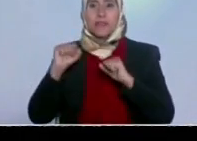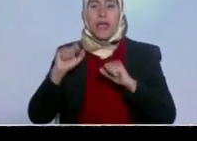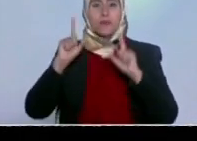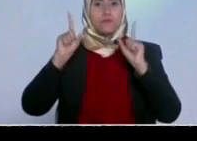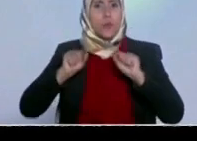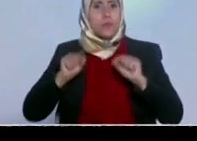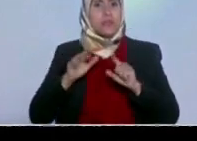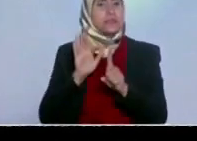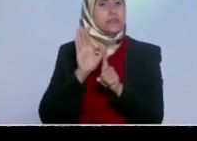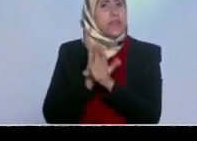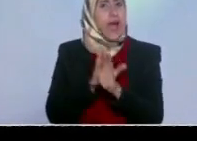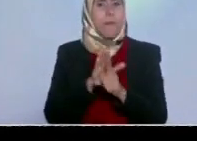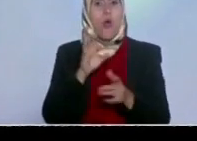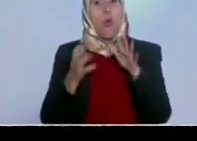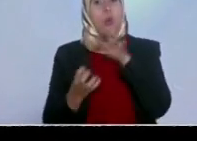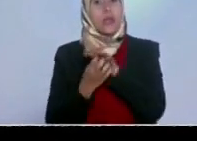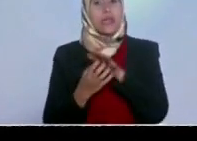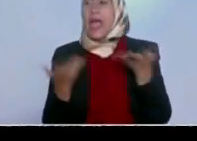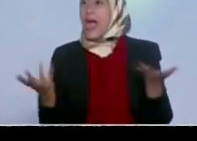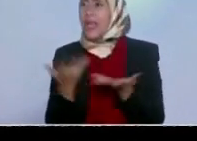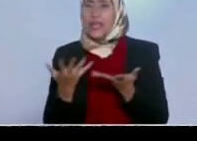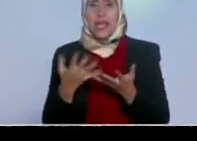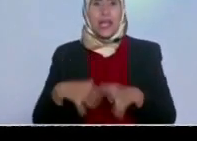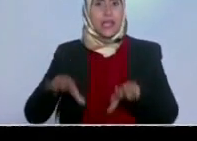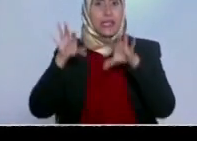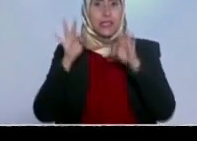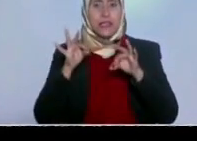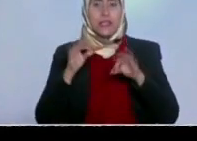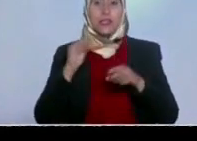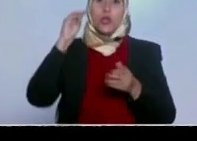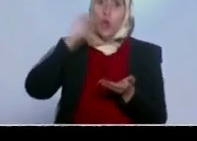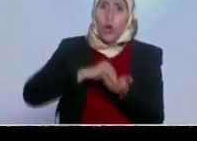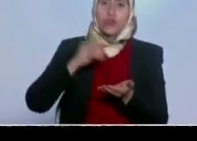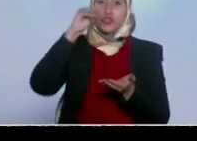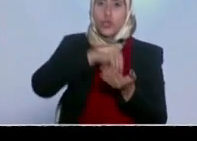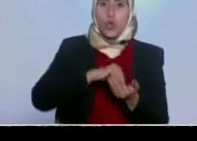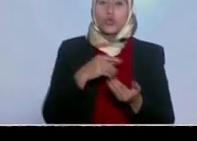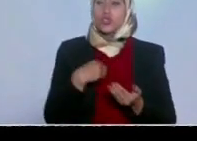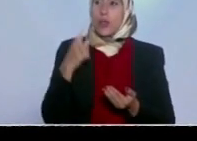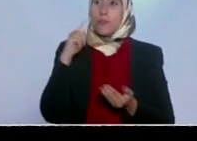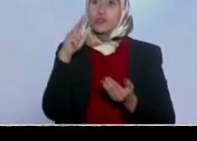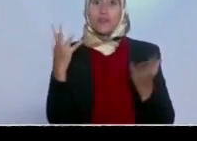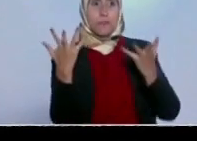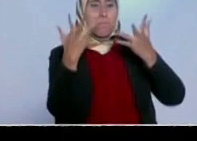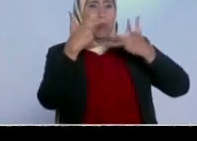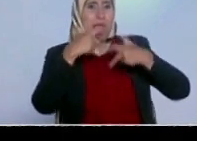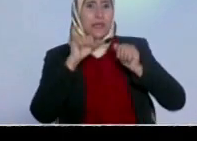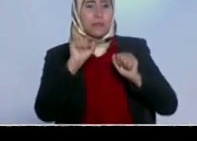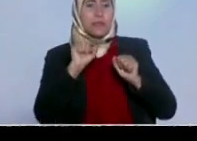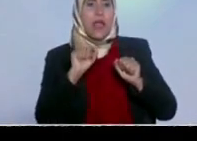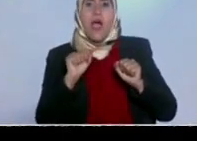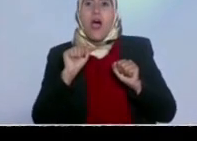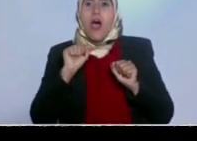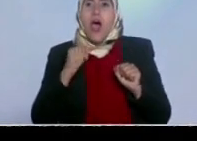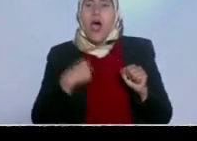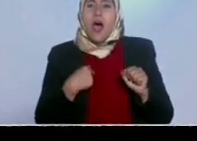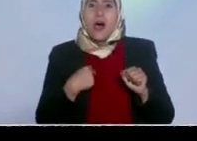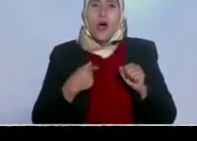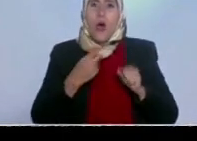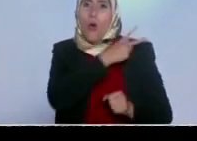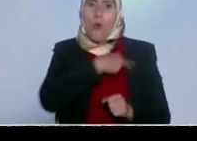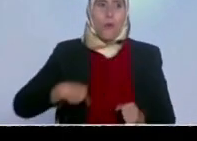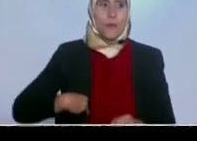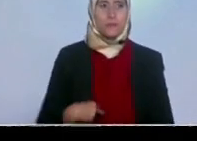لدعم الكليات بكل ما هو جديد بالنسبة للمعايير الخاصة بجوائز التميز الحكومي. ده طبعا